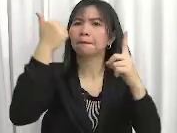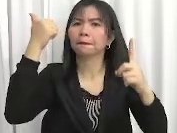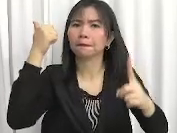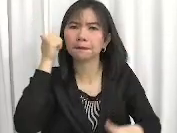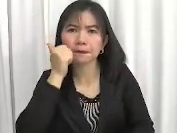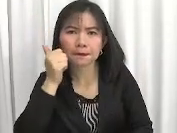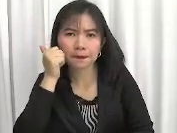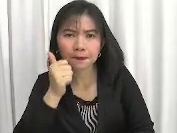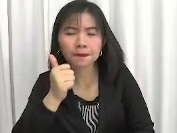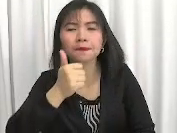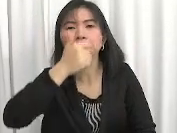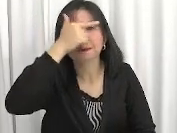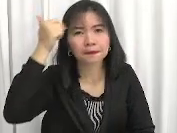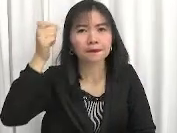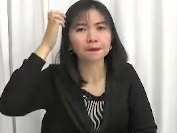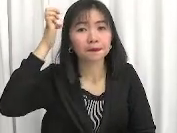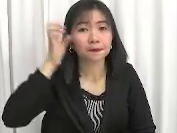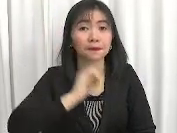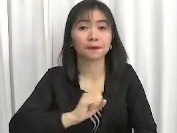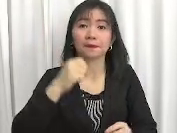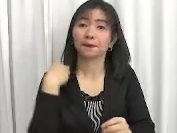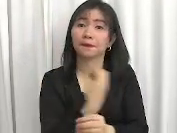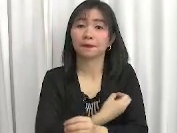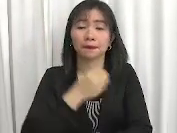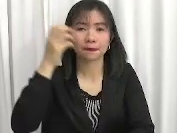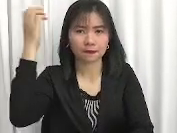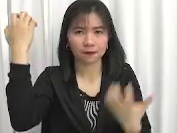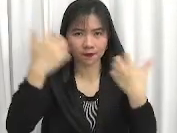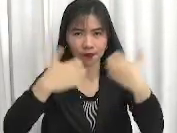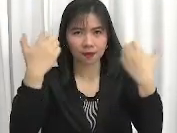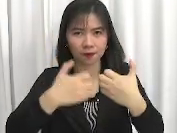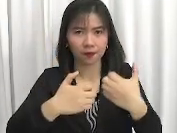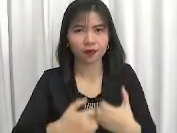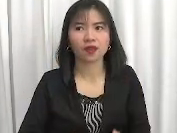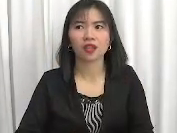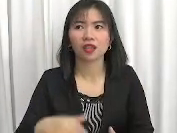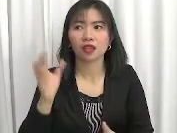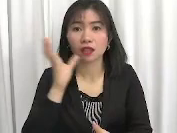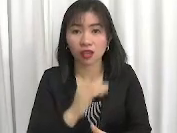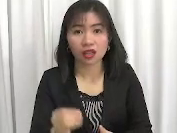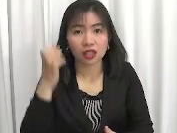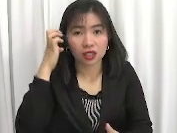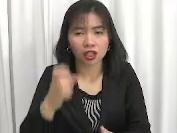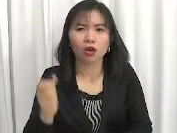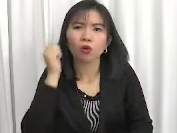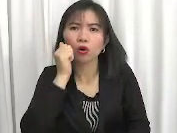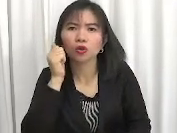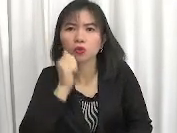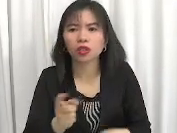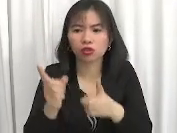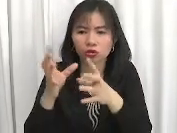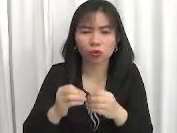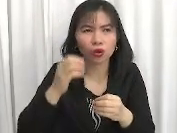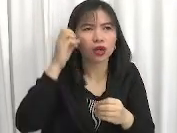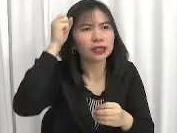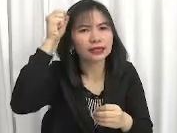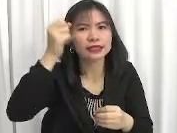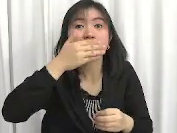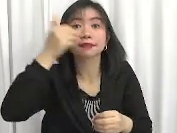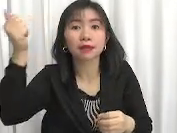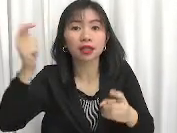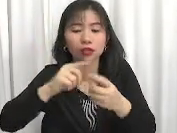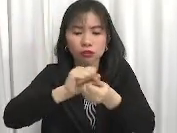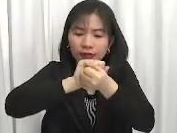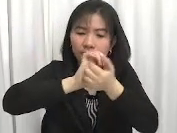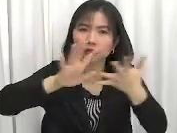totoo, kaaway niya tayo. Sino nga ba naman yung kanyang lalapitan? Siyempre, yung kaaway niya, yung guguluhin niya. Oo, kasi alam mo, Sister